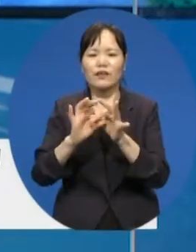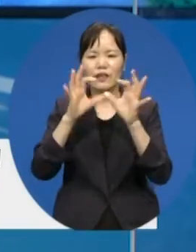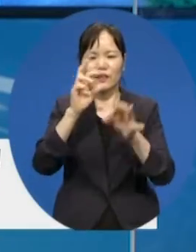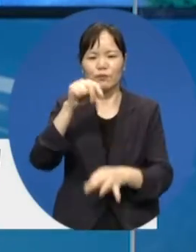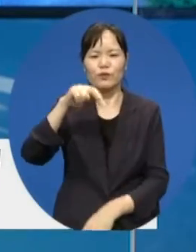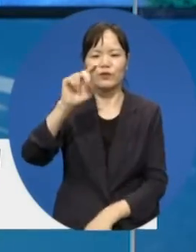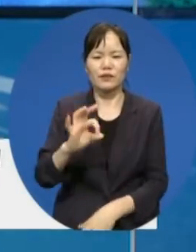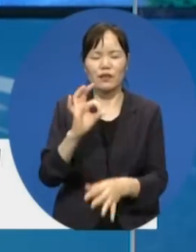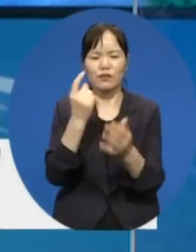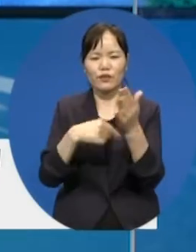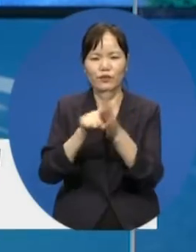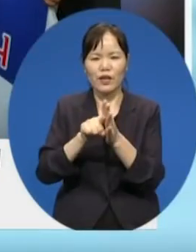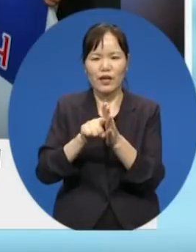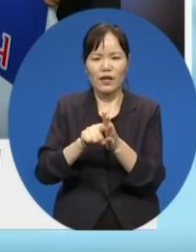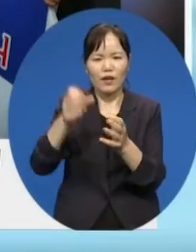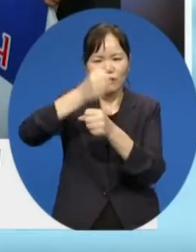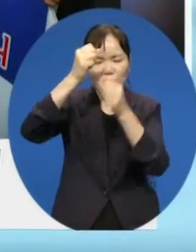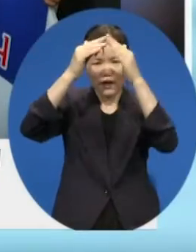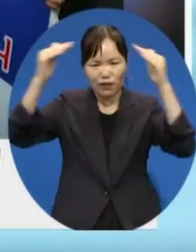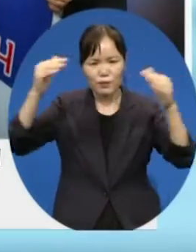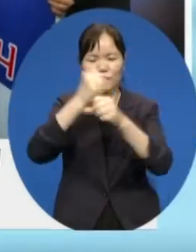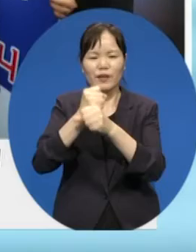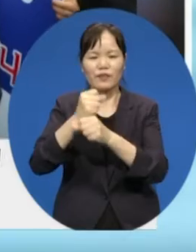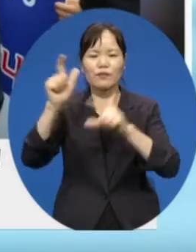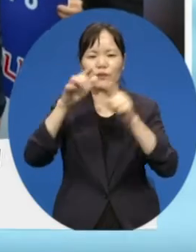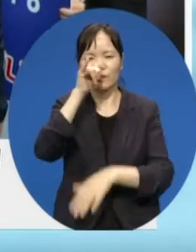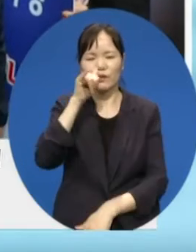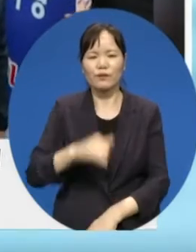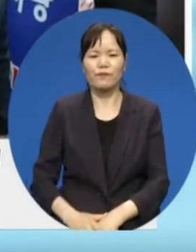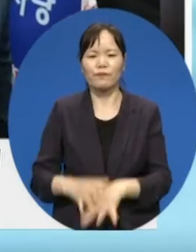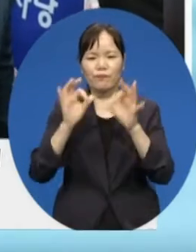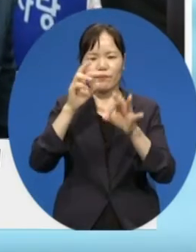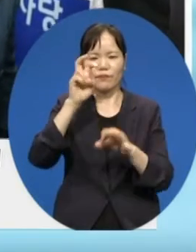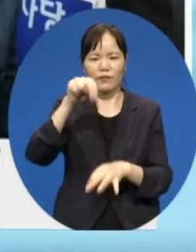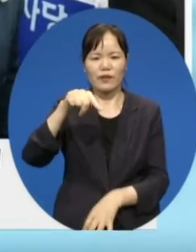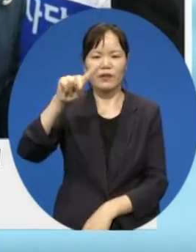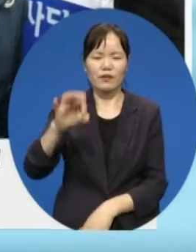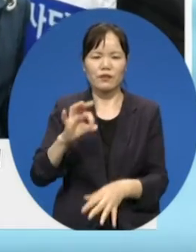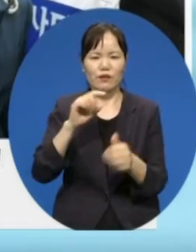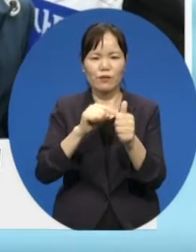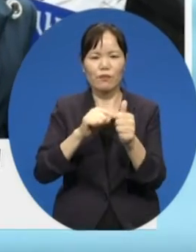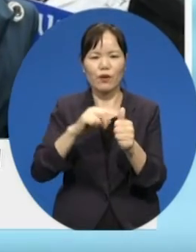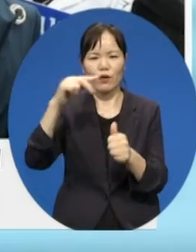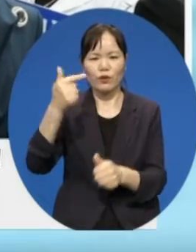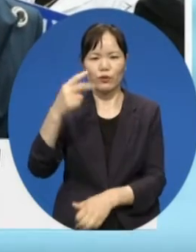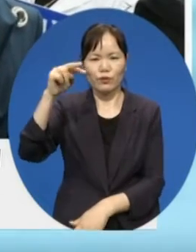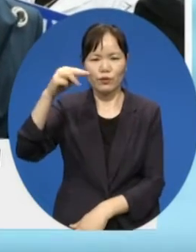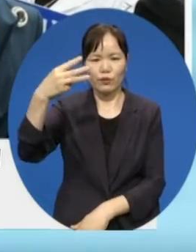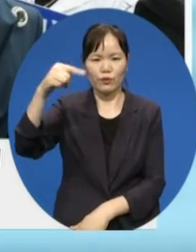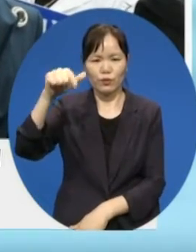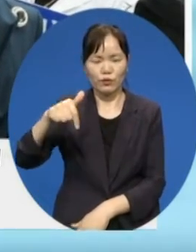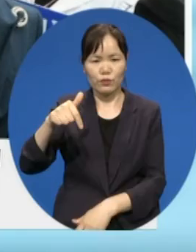대표를 위해서 우산 지붕을 만들어주는 그러한 모습이 있었고, 그리고 김무성 대표는 과거에 노루패스라고 해서 네.